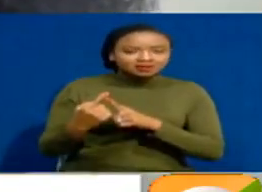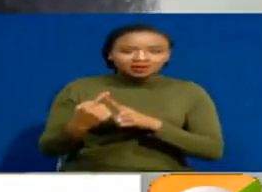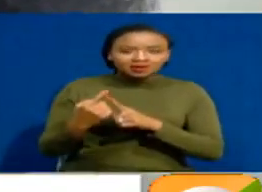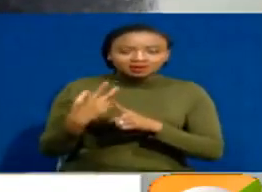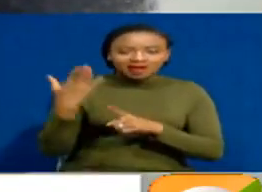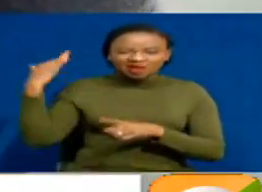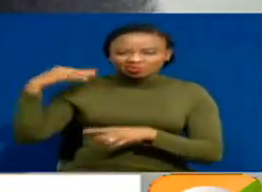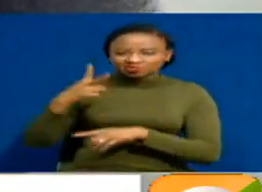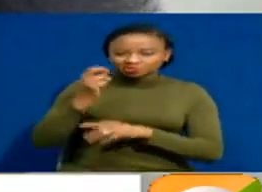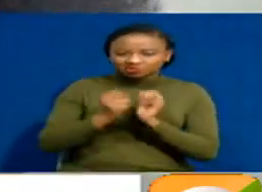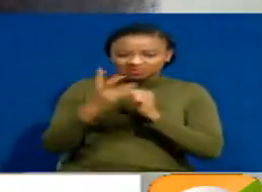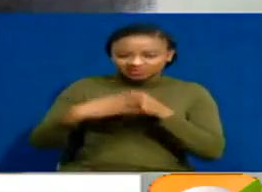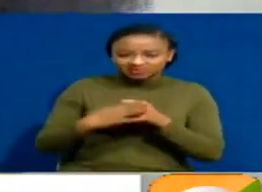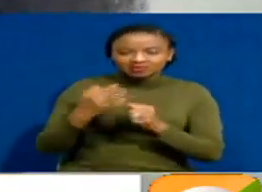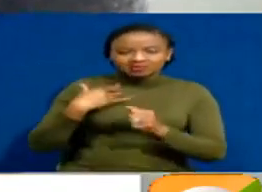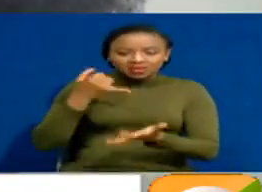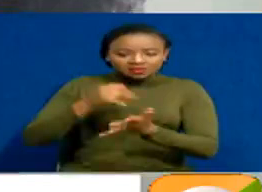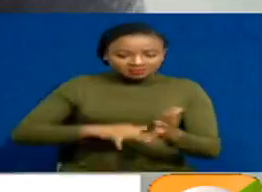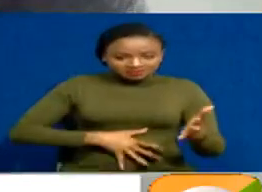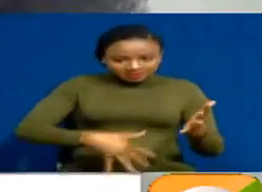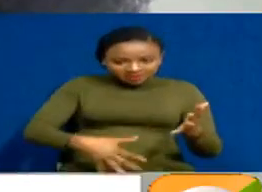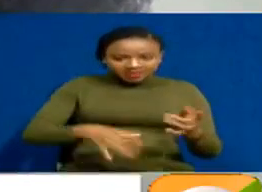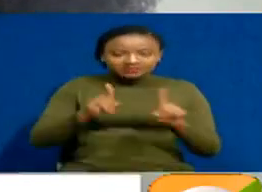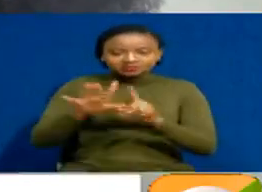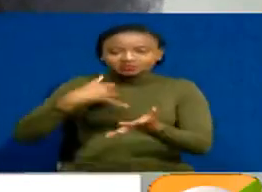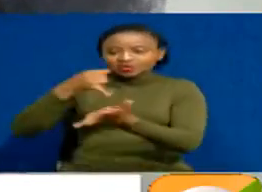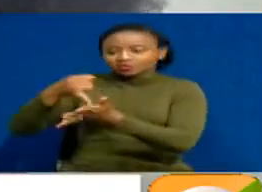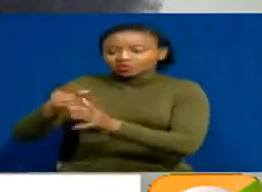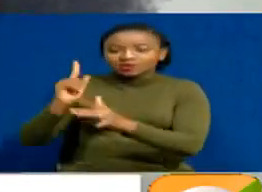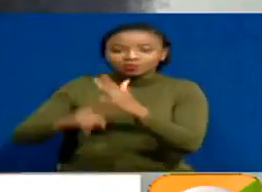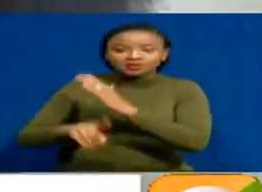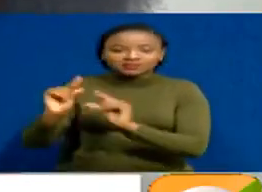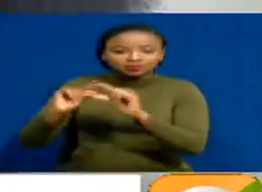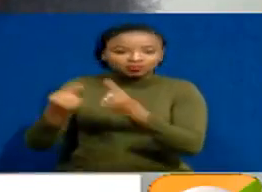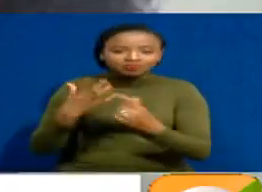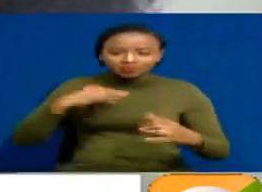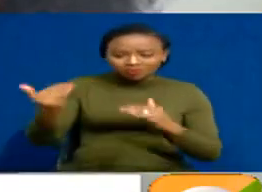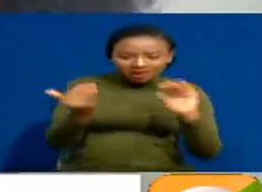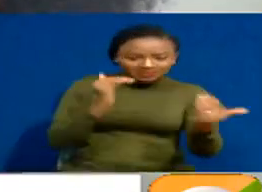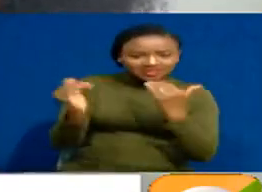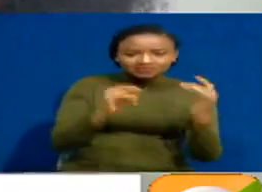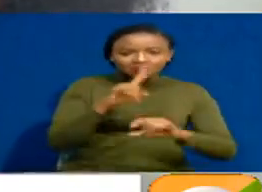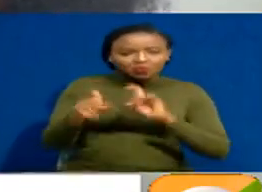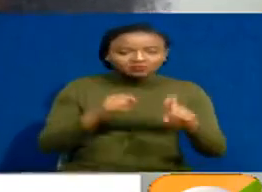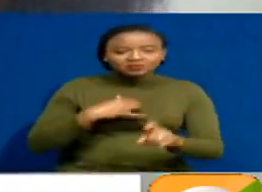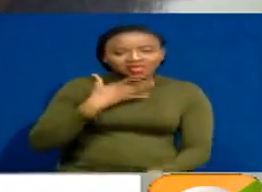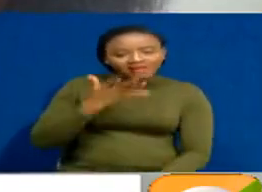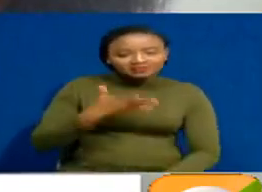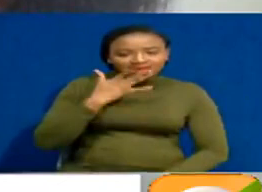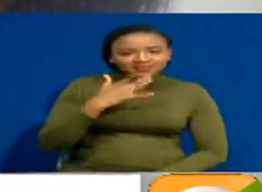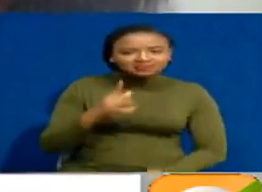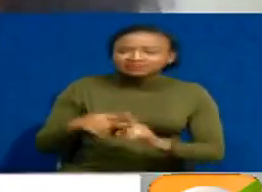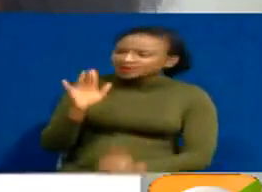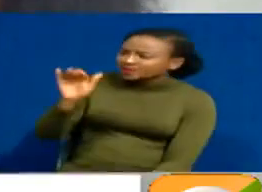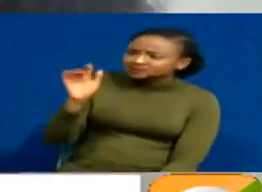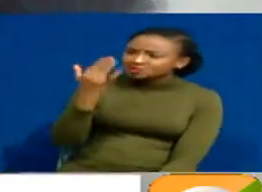kwa group, I was pregnant na nilikuwa kwa group. So watu walikuwa wanauliza majibu nikiwajibu. So akauliza, how comes unajua